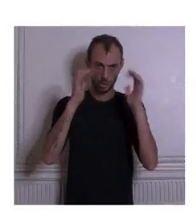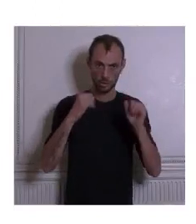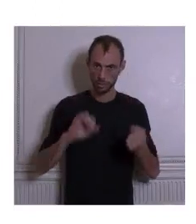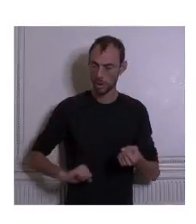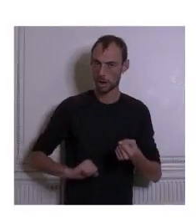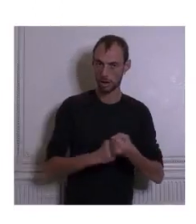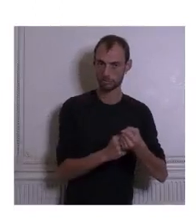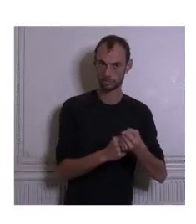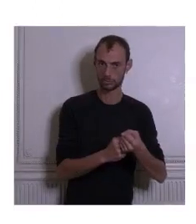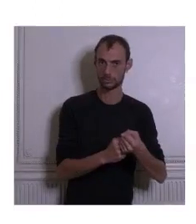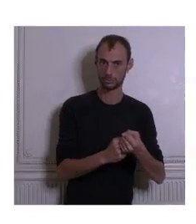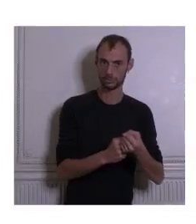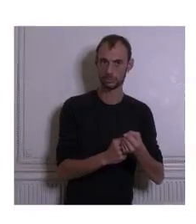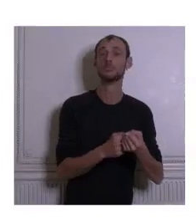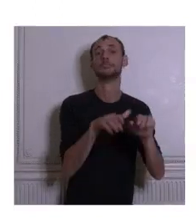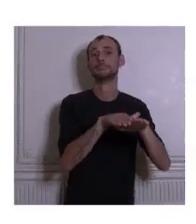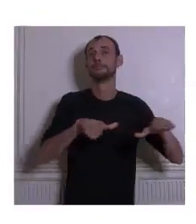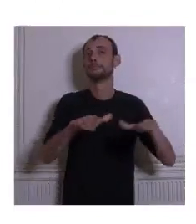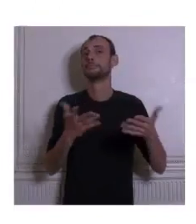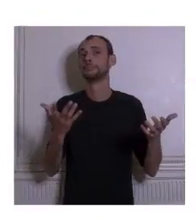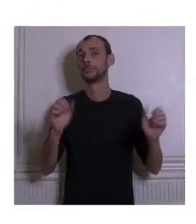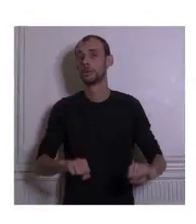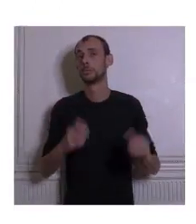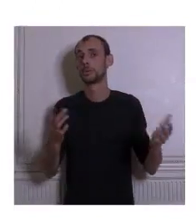en non-valeur pour un montant donc